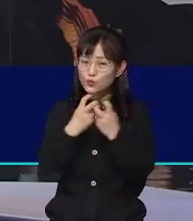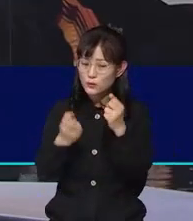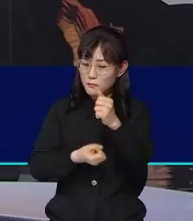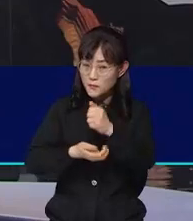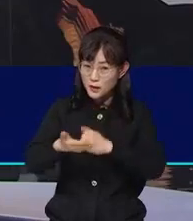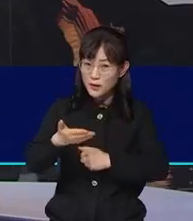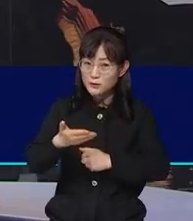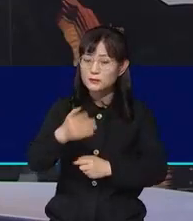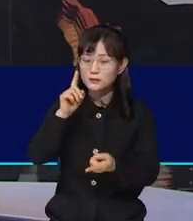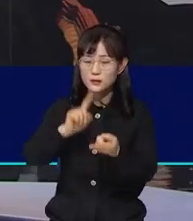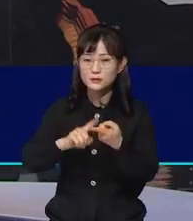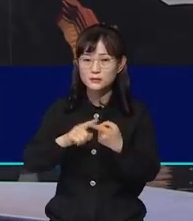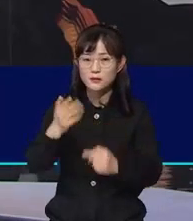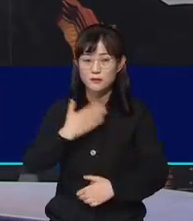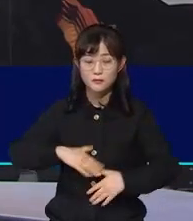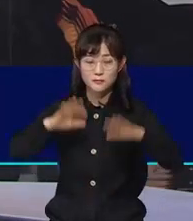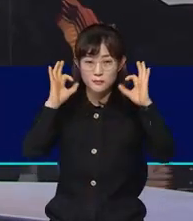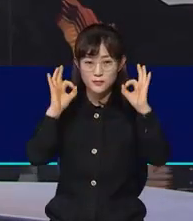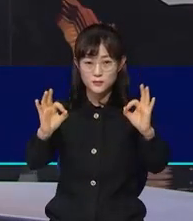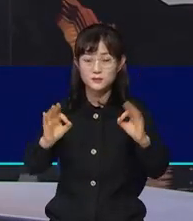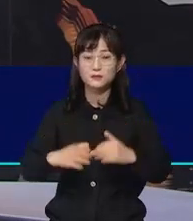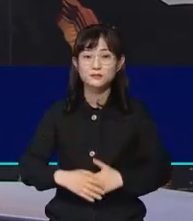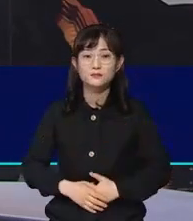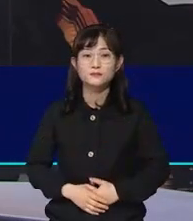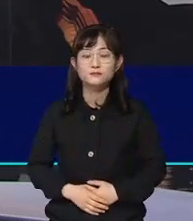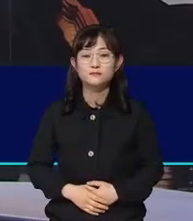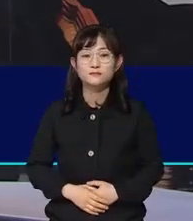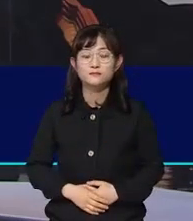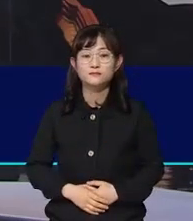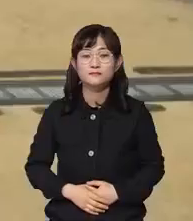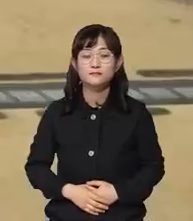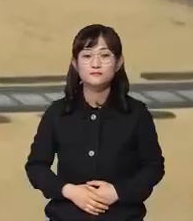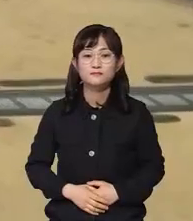영향을 받게 될지 이상원 기자가 취재했습니다